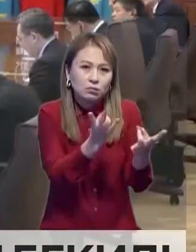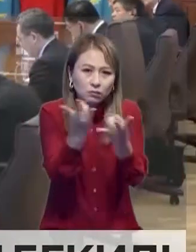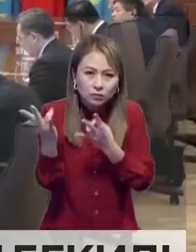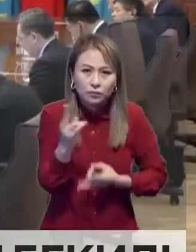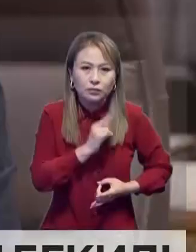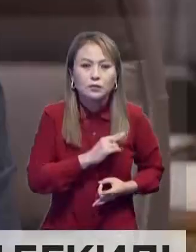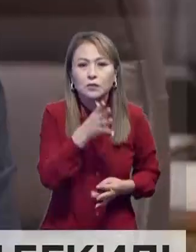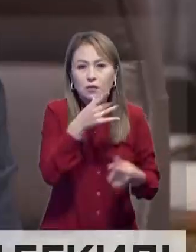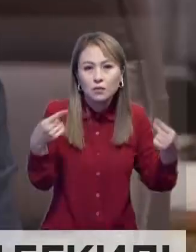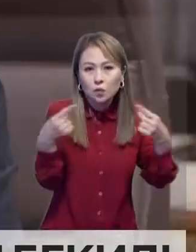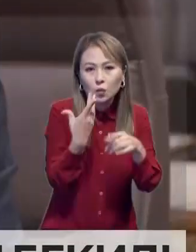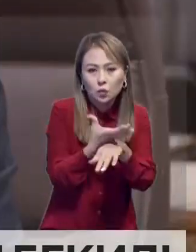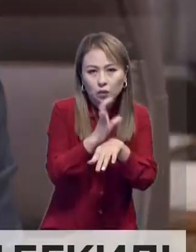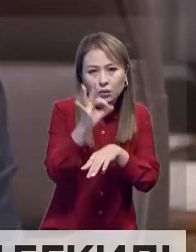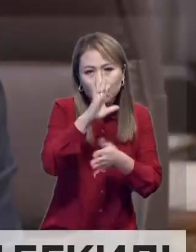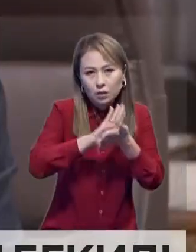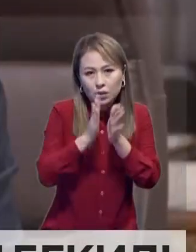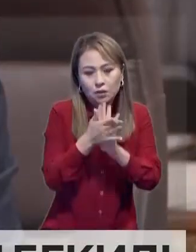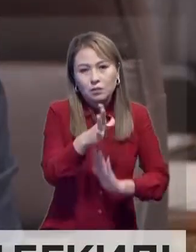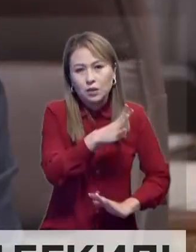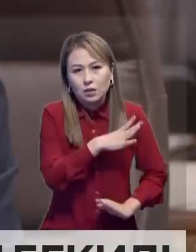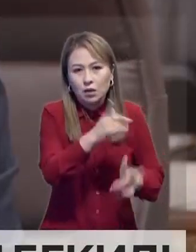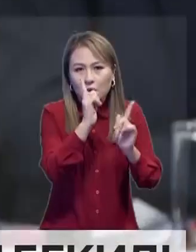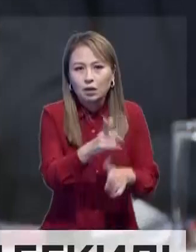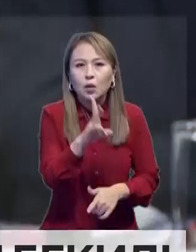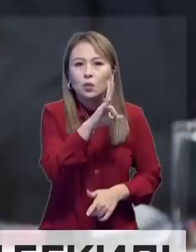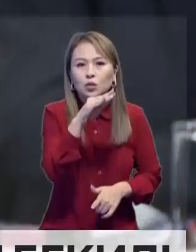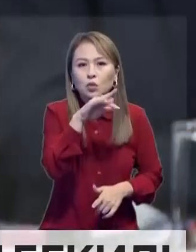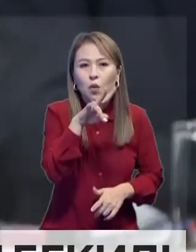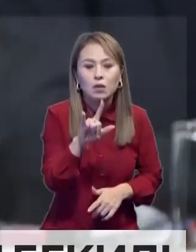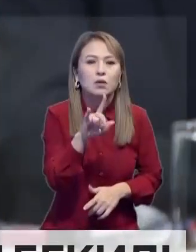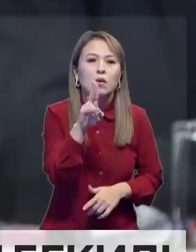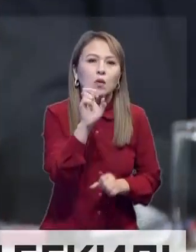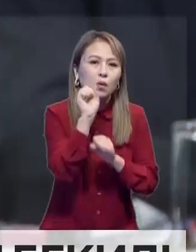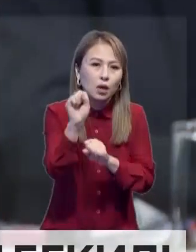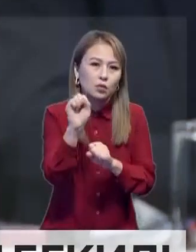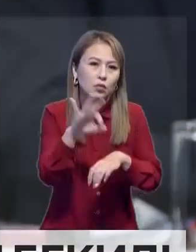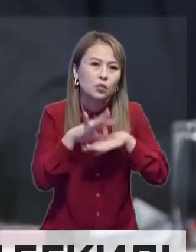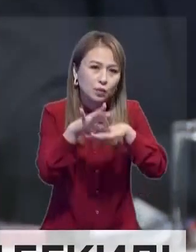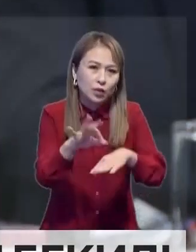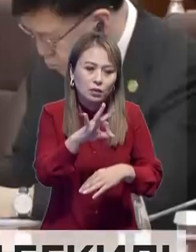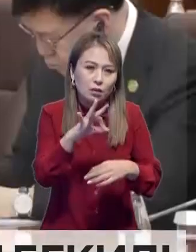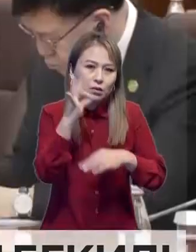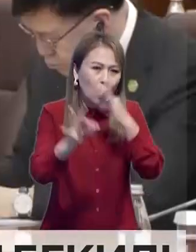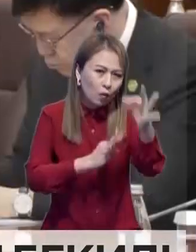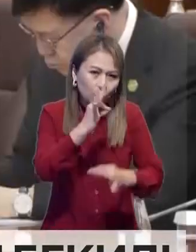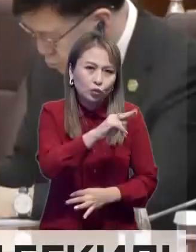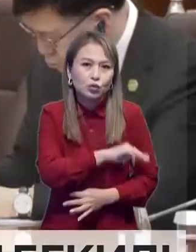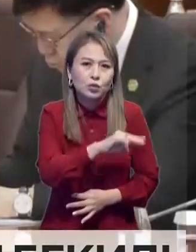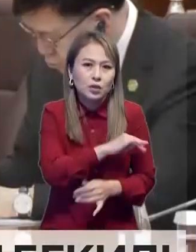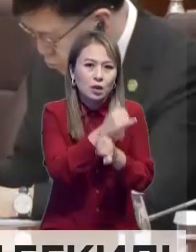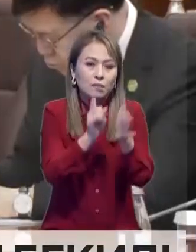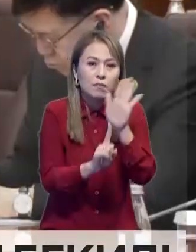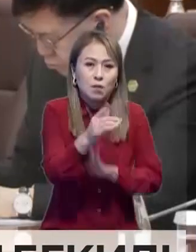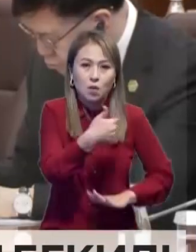бекеттерінің өткізу қабілеті мен жұмыс уақытын ұлғайту туралы келісімге келді. Атап айтқанда, нұр жолы қорғас өткізу бекеті тәулік бойы